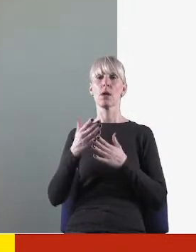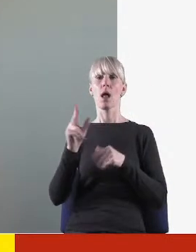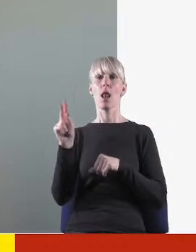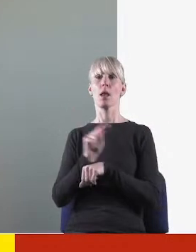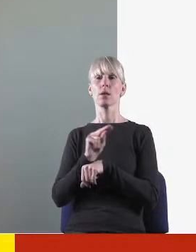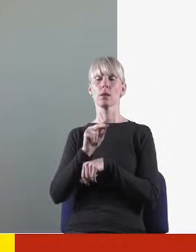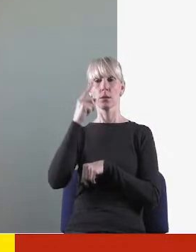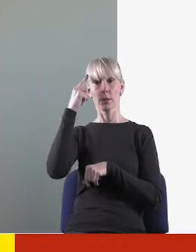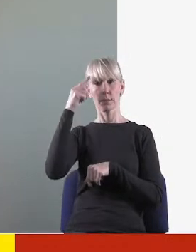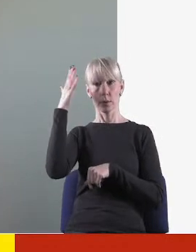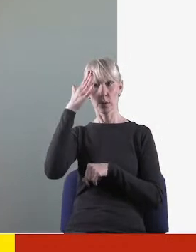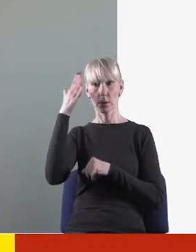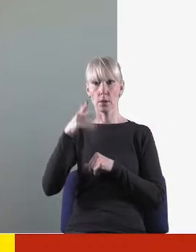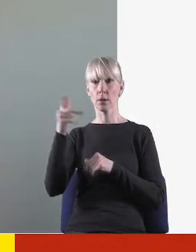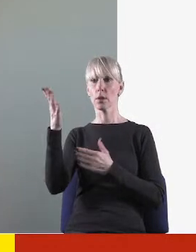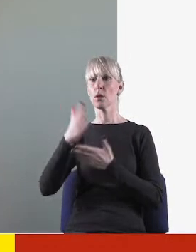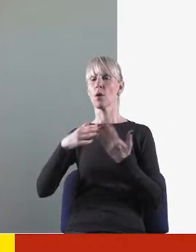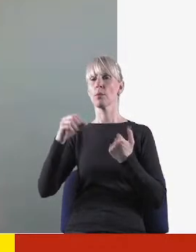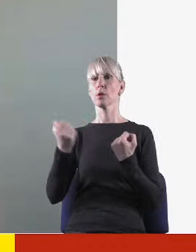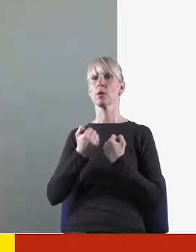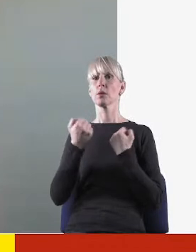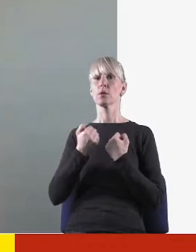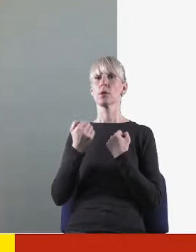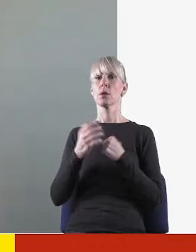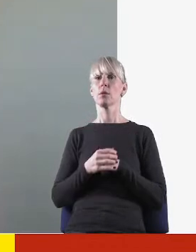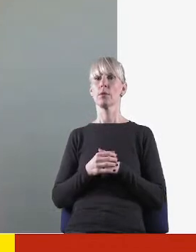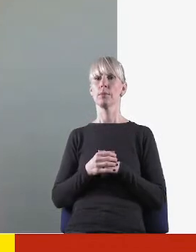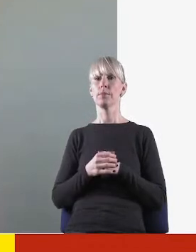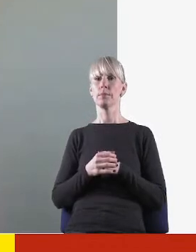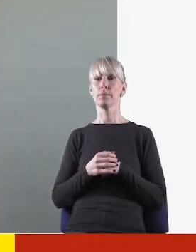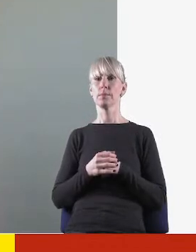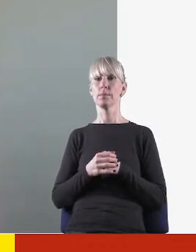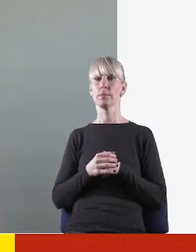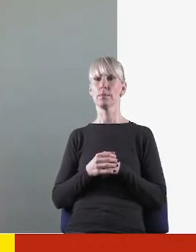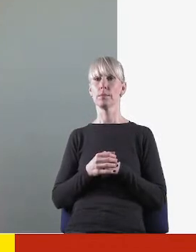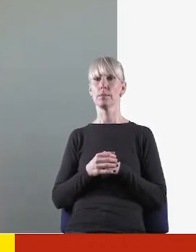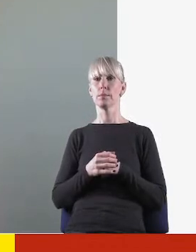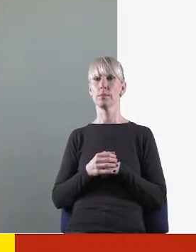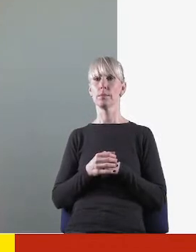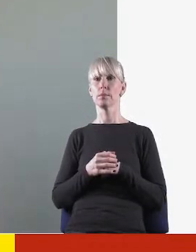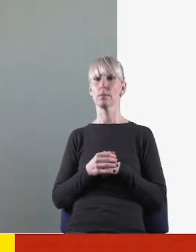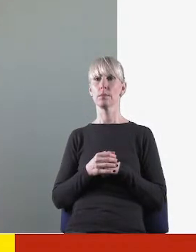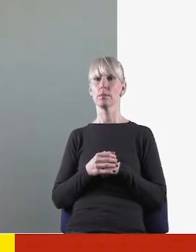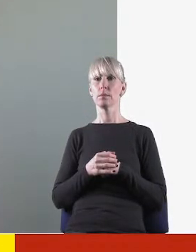na ten obszar działania, bardzo istotny, jak wszyscy państwo